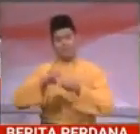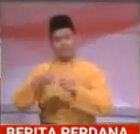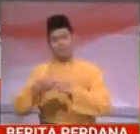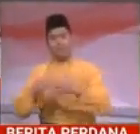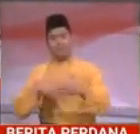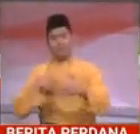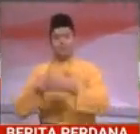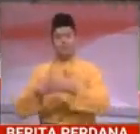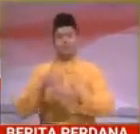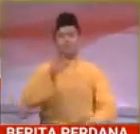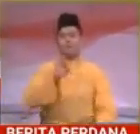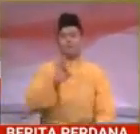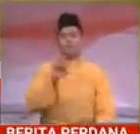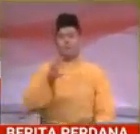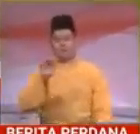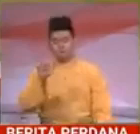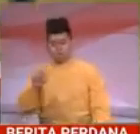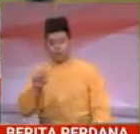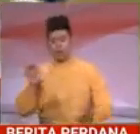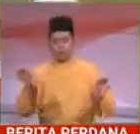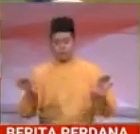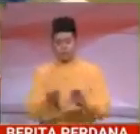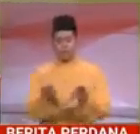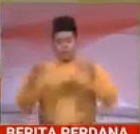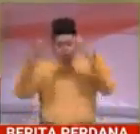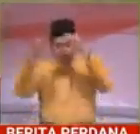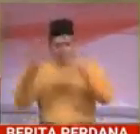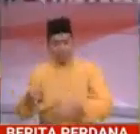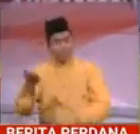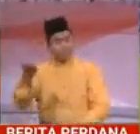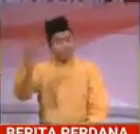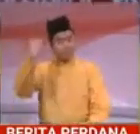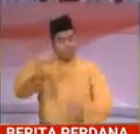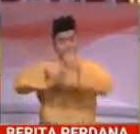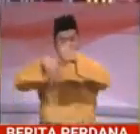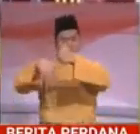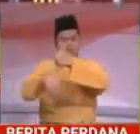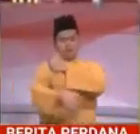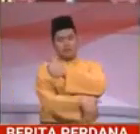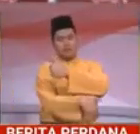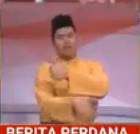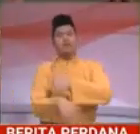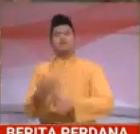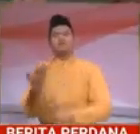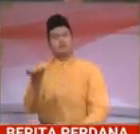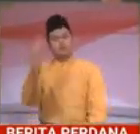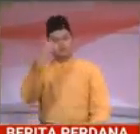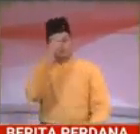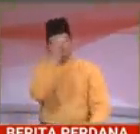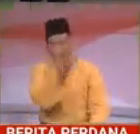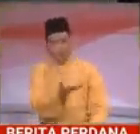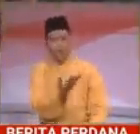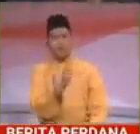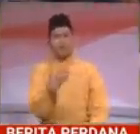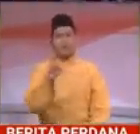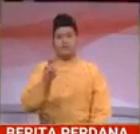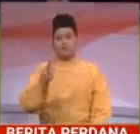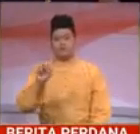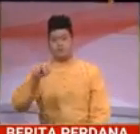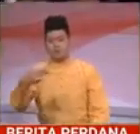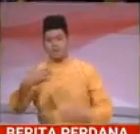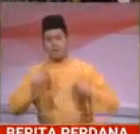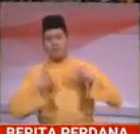FIFA membuat keputusan terdahulu Jateng fase tata tertib pbmp mendapati sumareh bersalah terhadap empat kesalahan